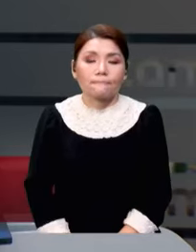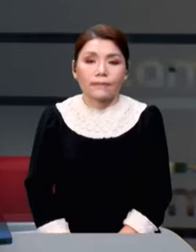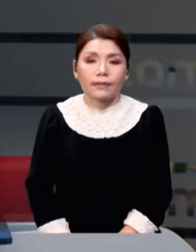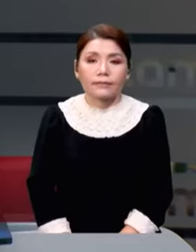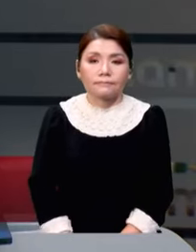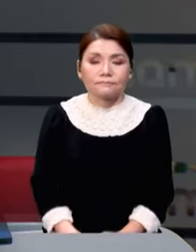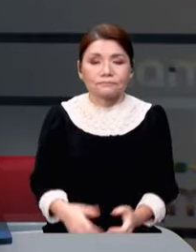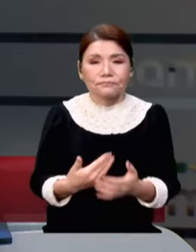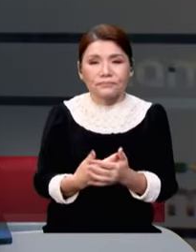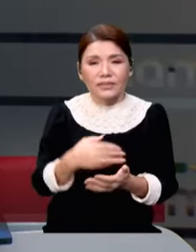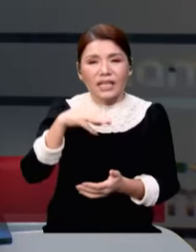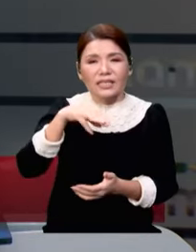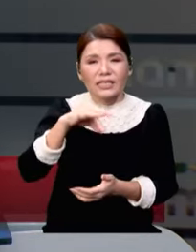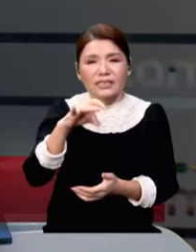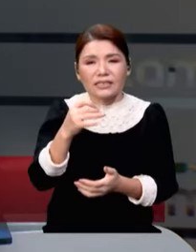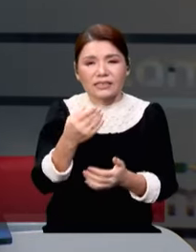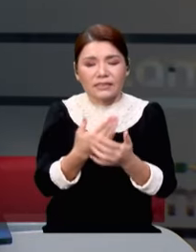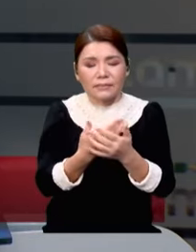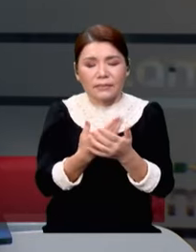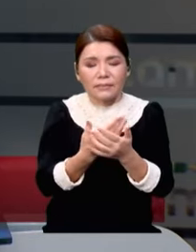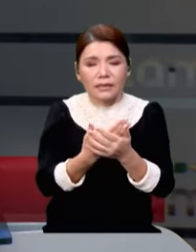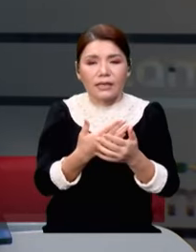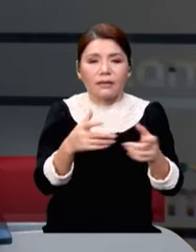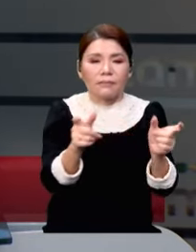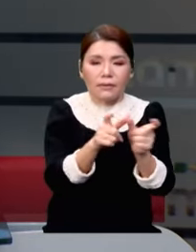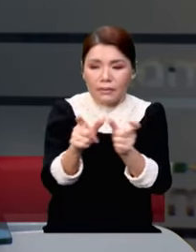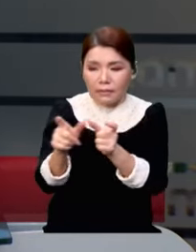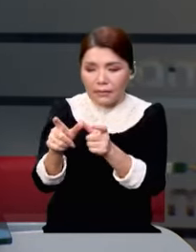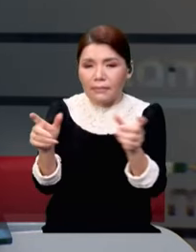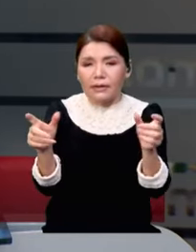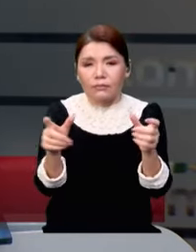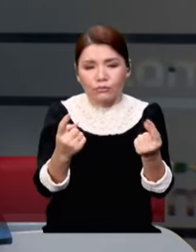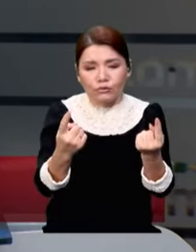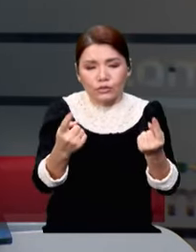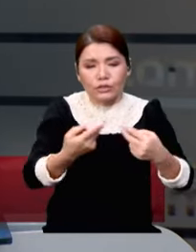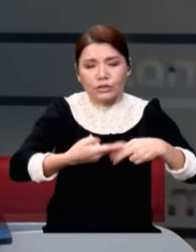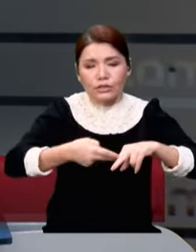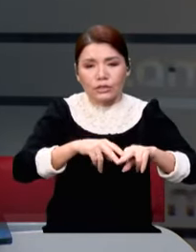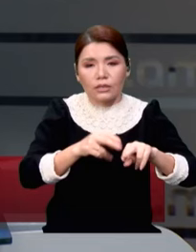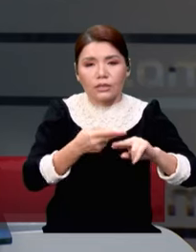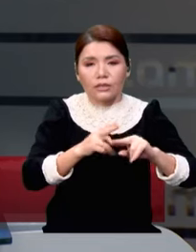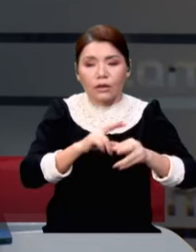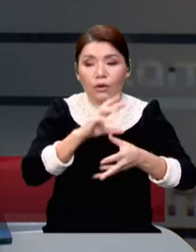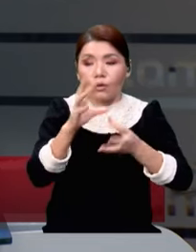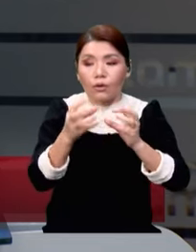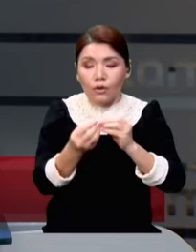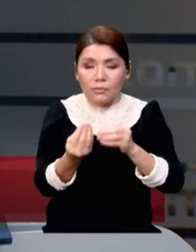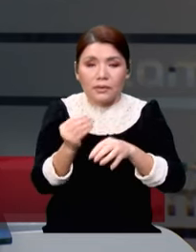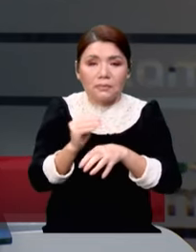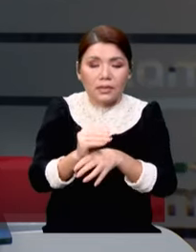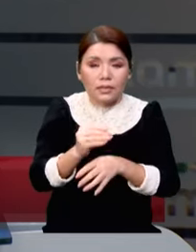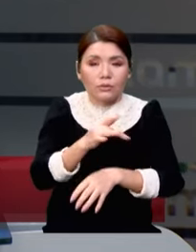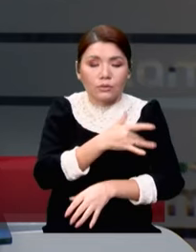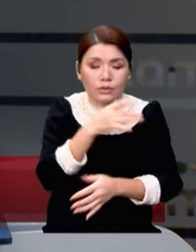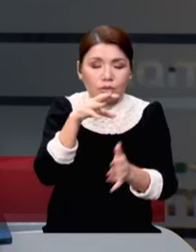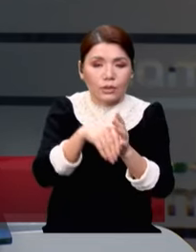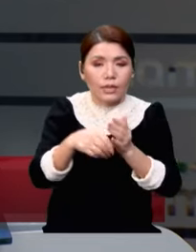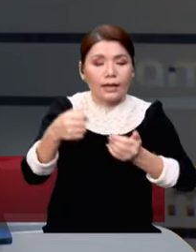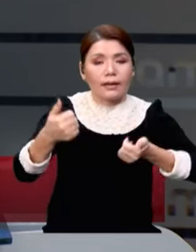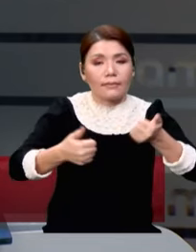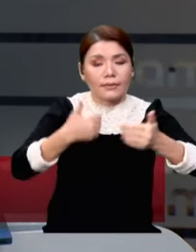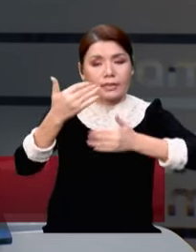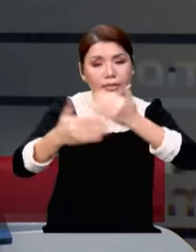Торговые сети в основном зарабатывают не от продажи товаров, а от дополнительных услуг. Таким выводом пришли в Агентстве по защите и развитию